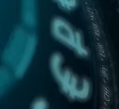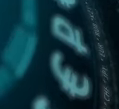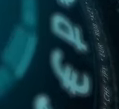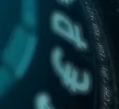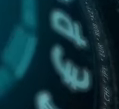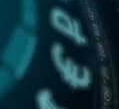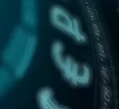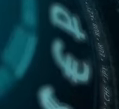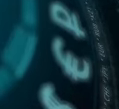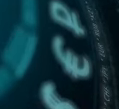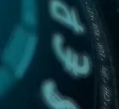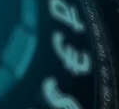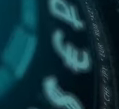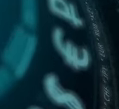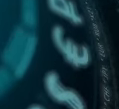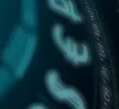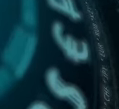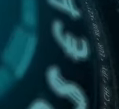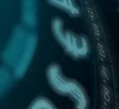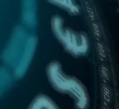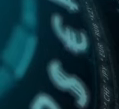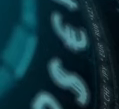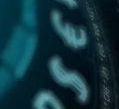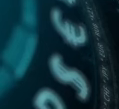Доллар США 387 тенге 14 иен.